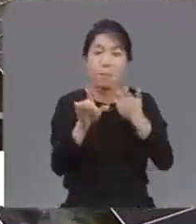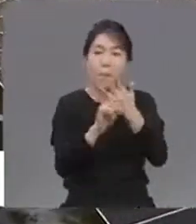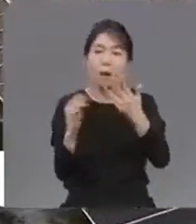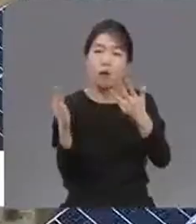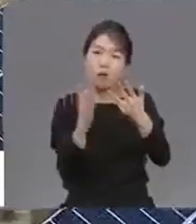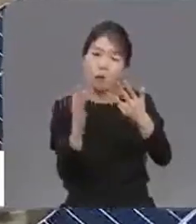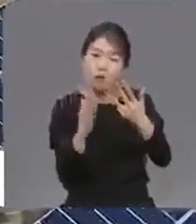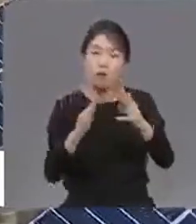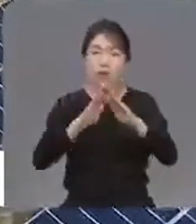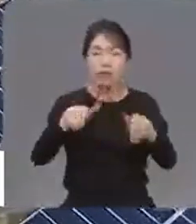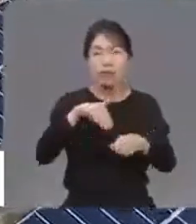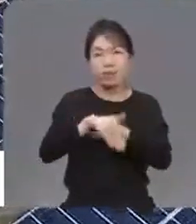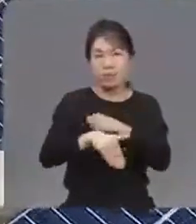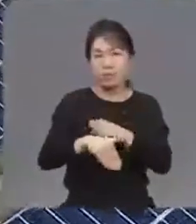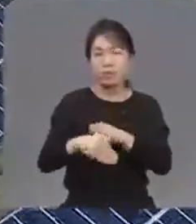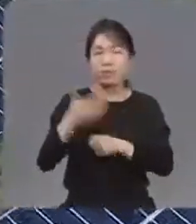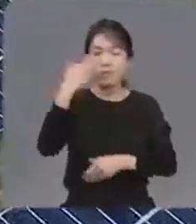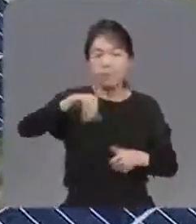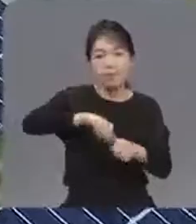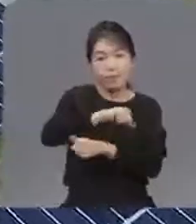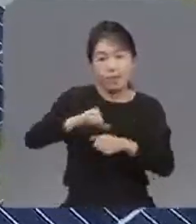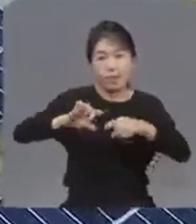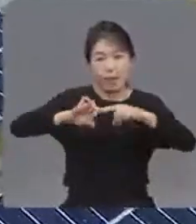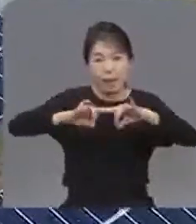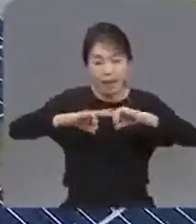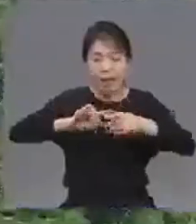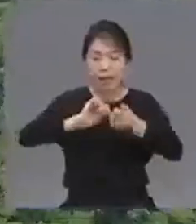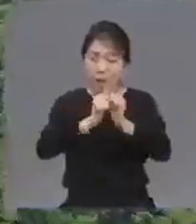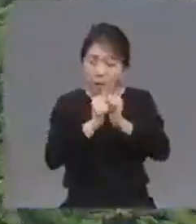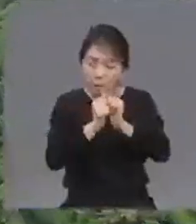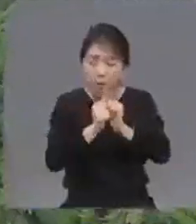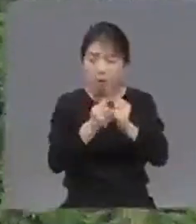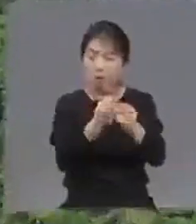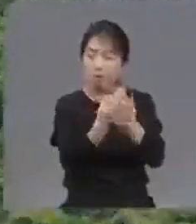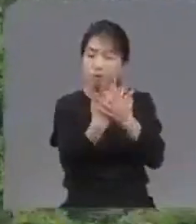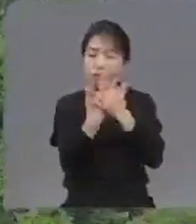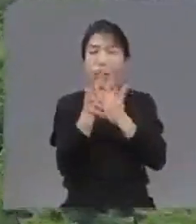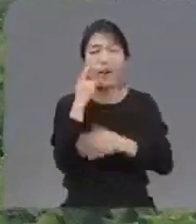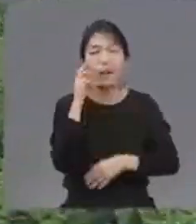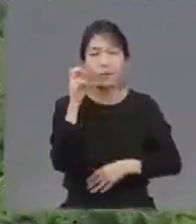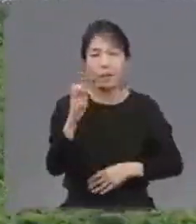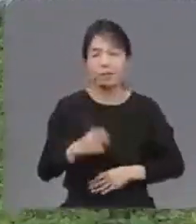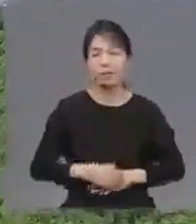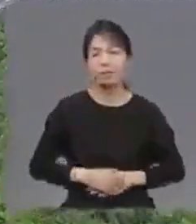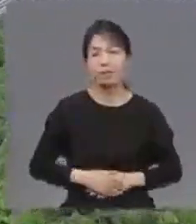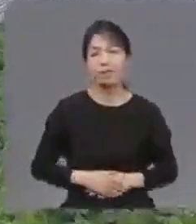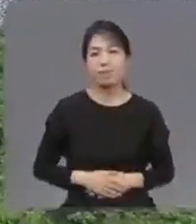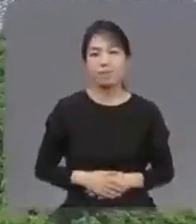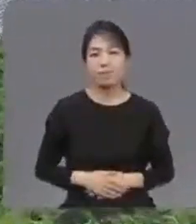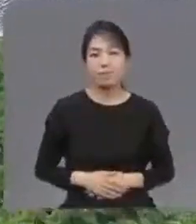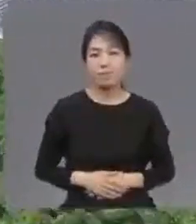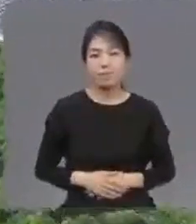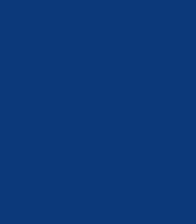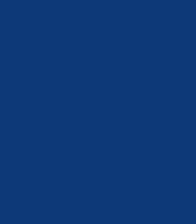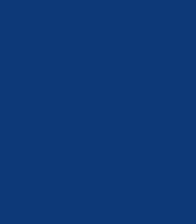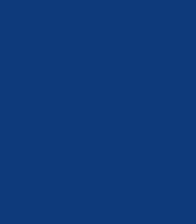8월쯤 전남형 재생에너지 펀드의 윤곽이 드러날 것으로 보입니다. KBS 뉴스 유철웅입니다.